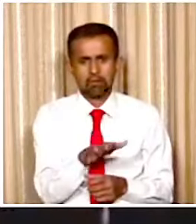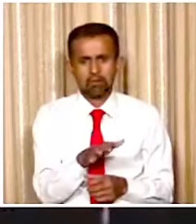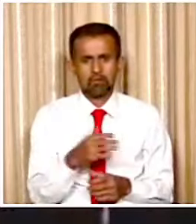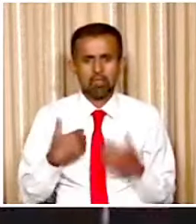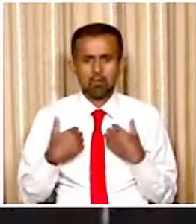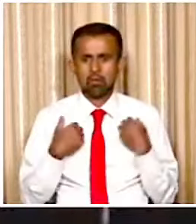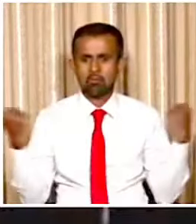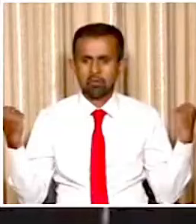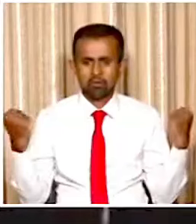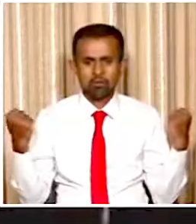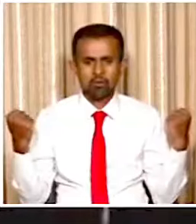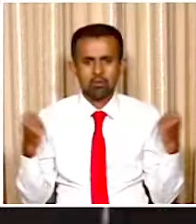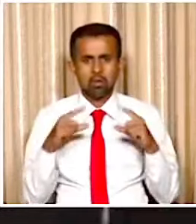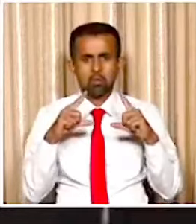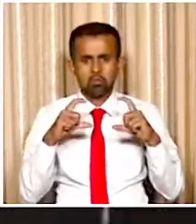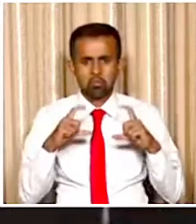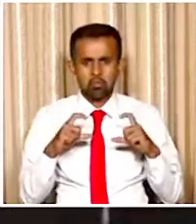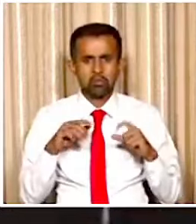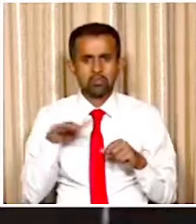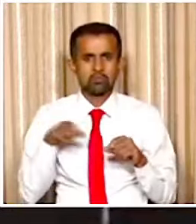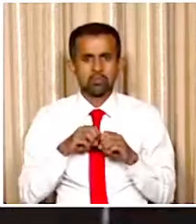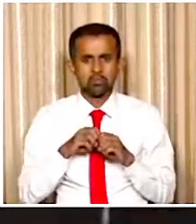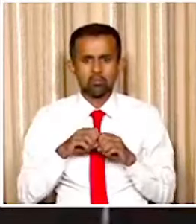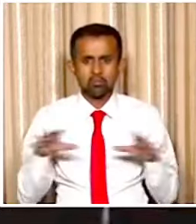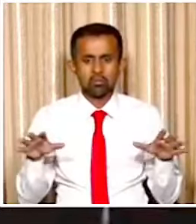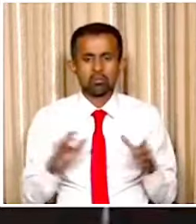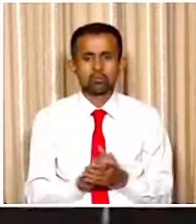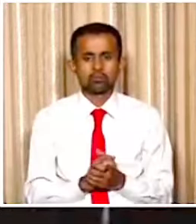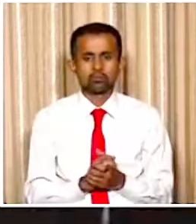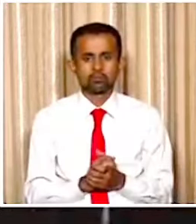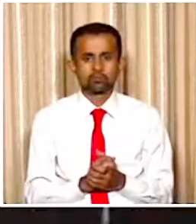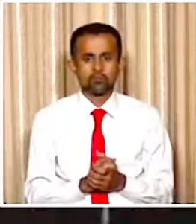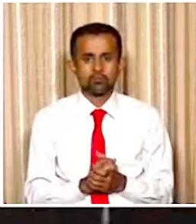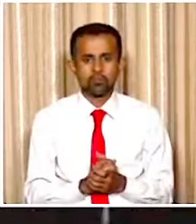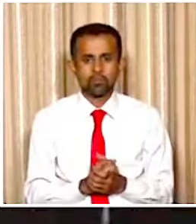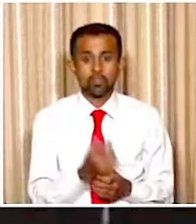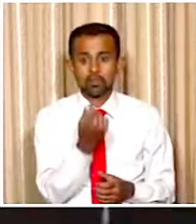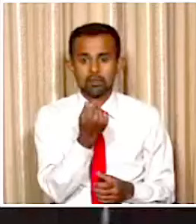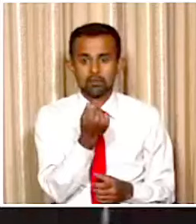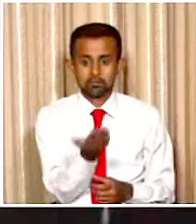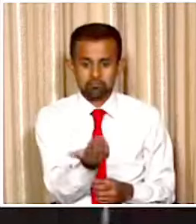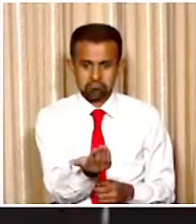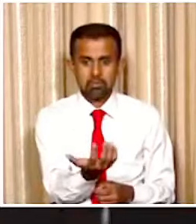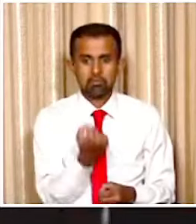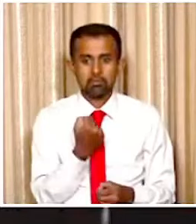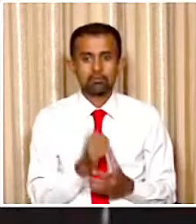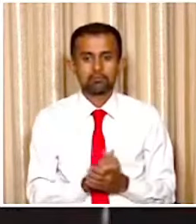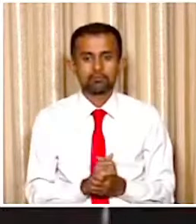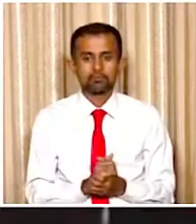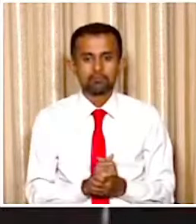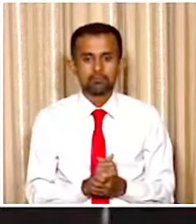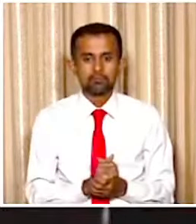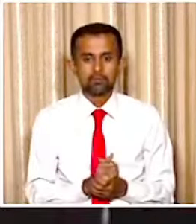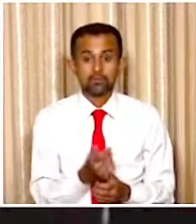නිර්වත් ඡායාරූප සමාජගත කරනවා ඒ වගේම මුදල් ගසා කනවා ඒ වගේම